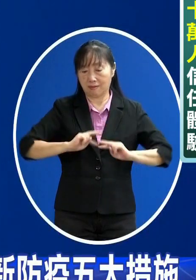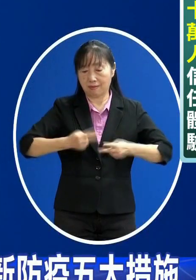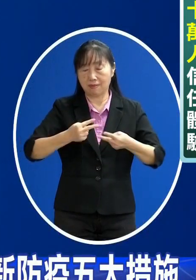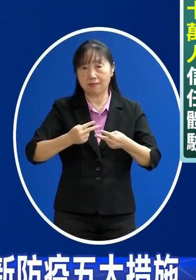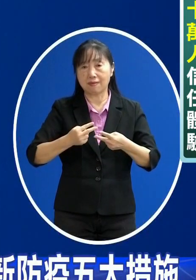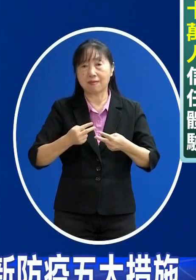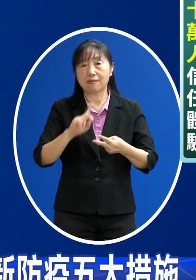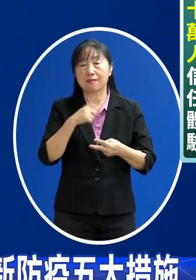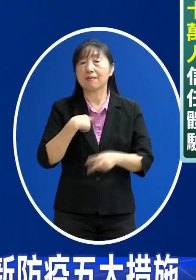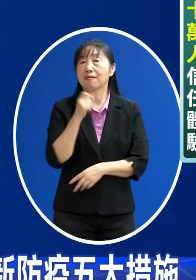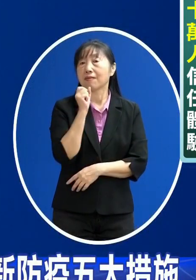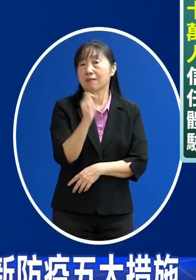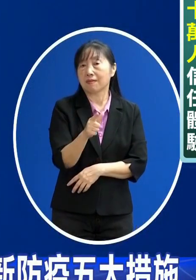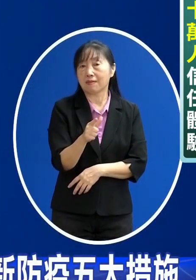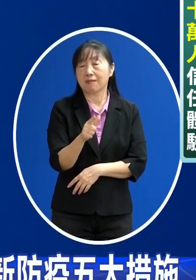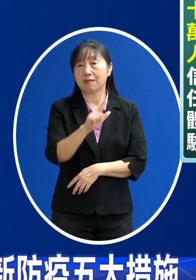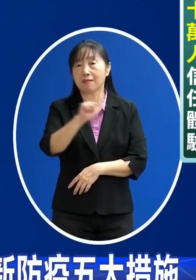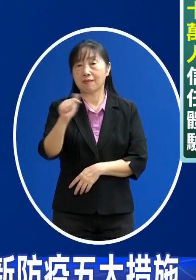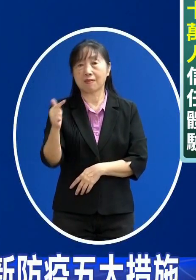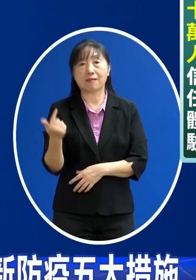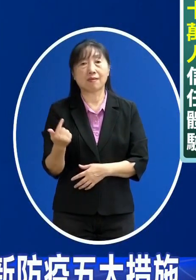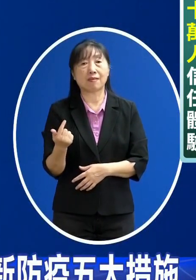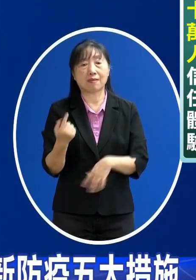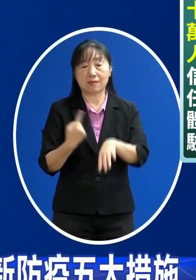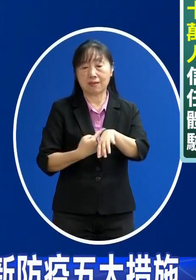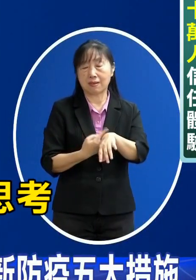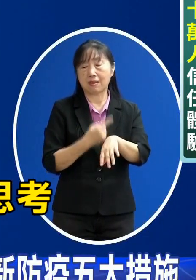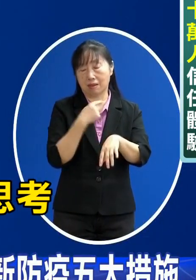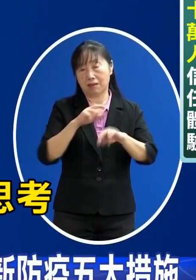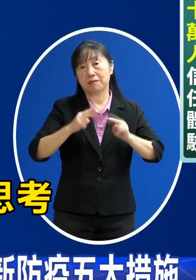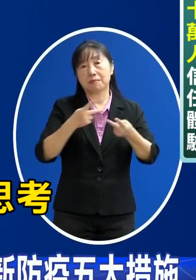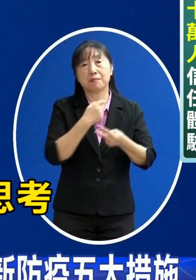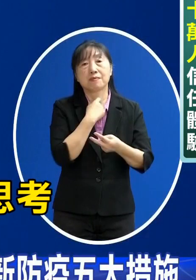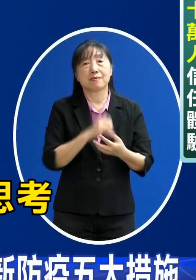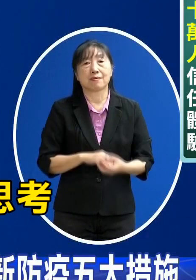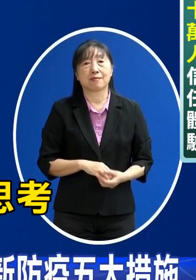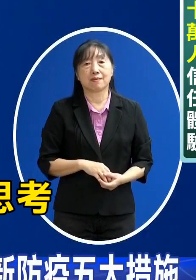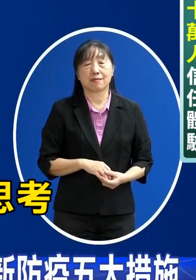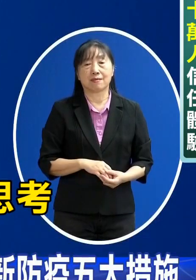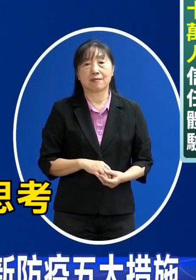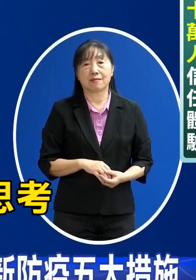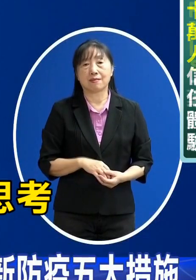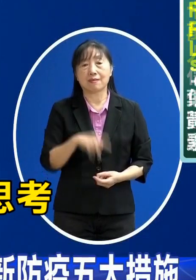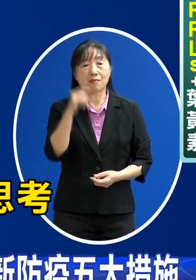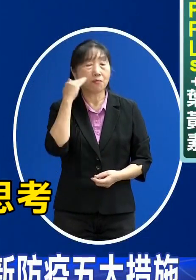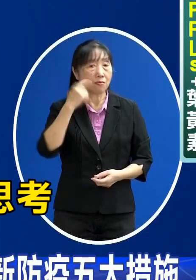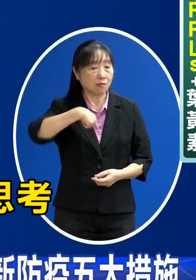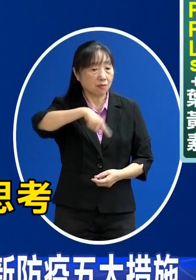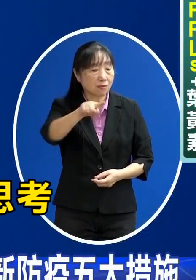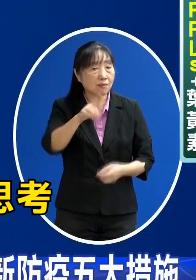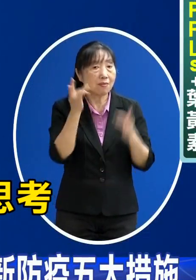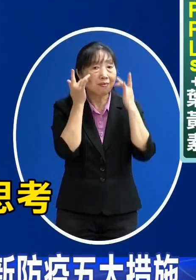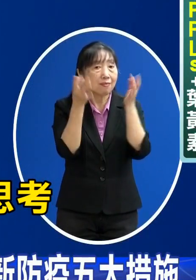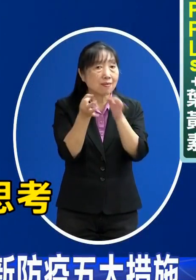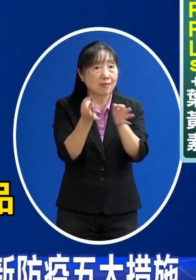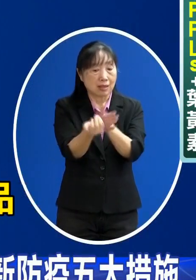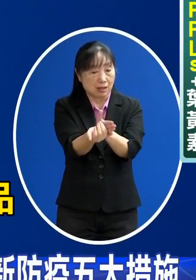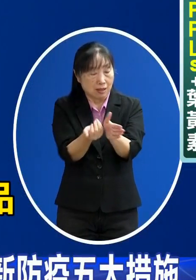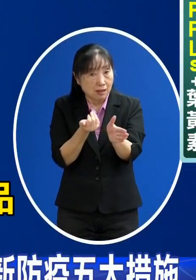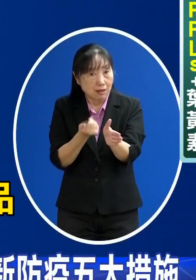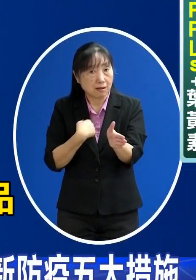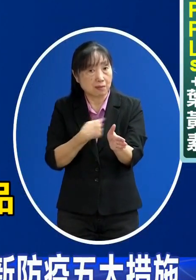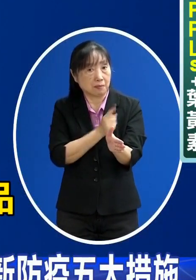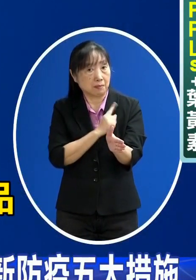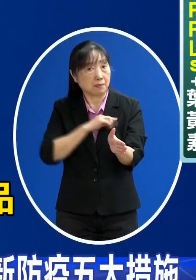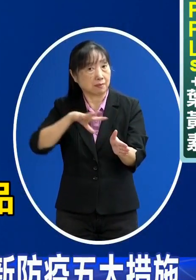的一个采买的购买的一个这个行为，就是说希望说要上市场前思考好你要买好